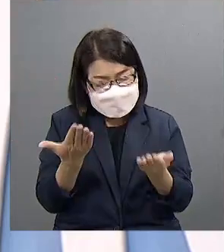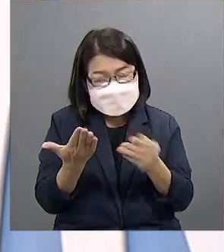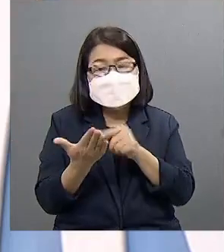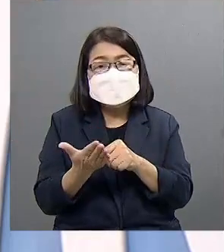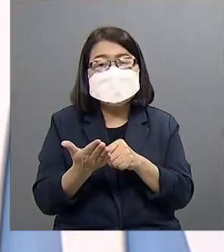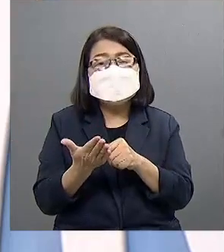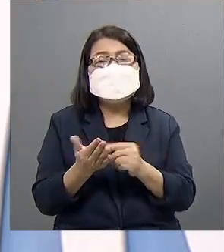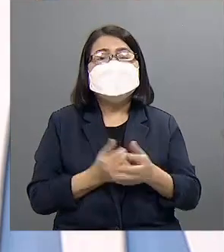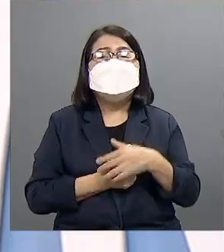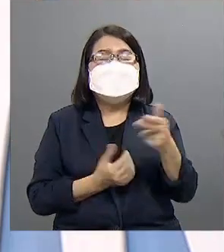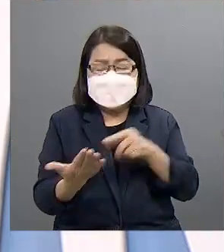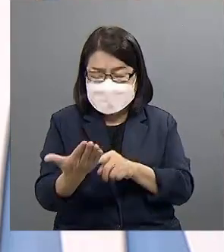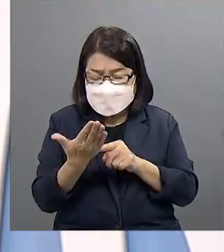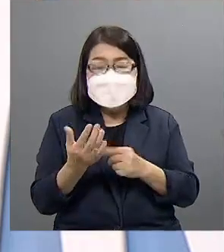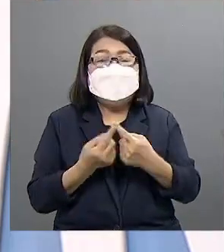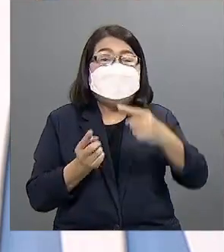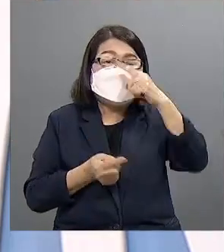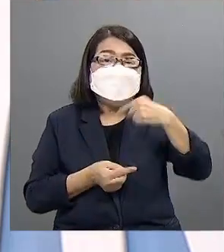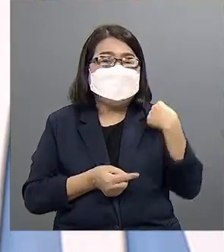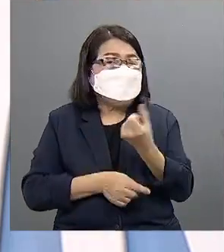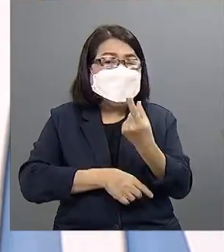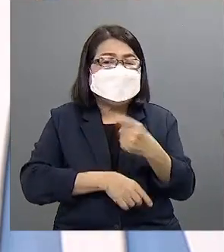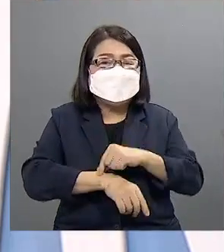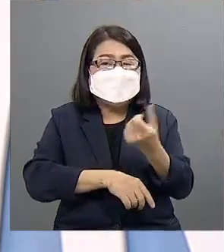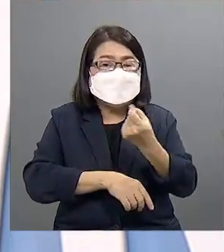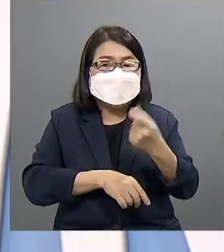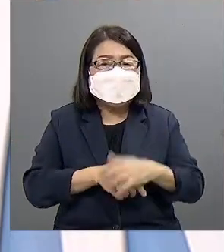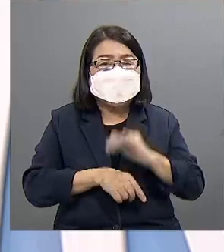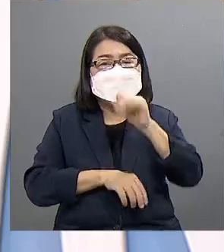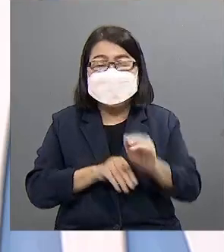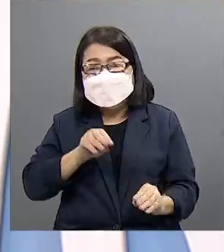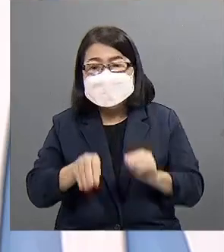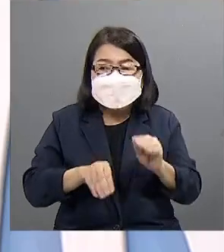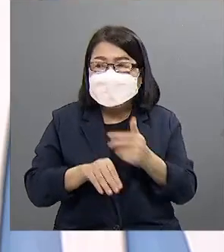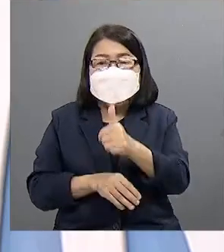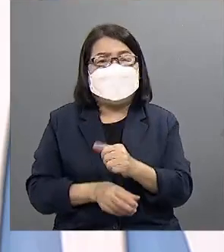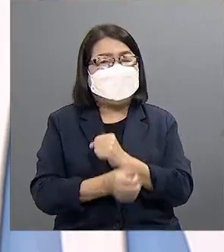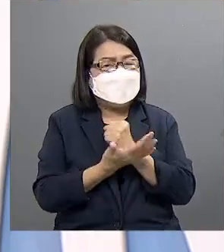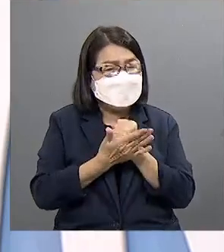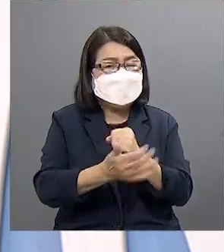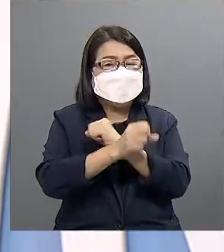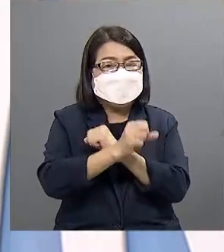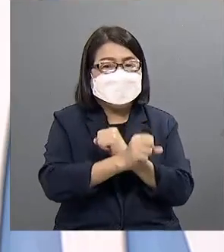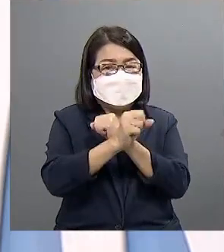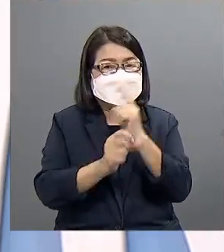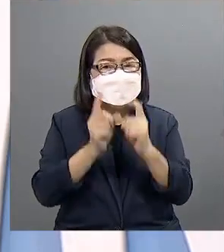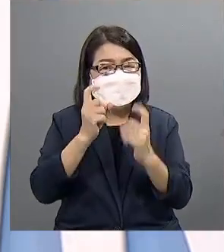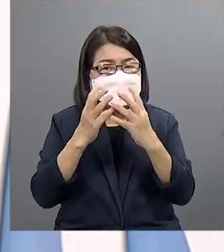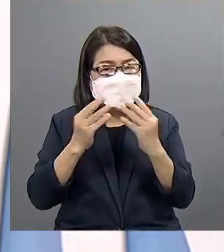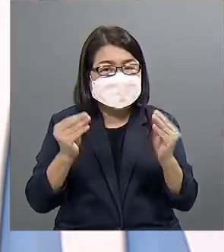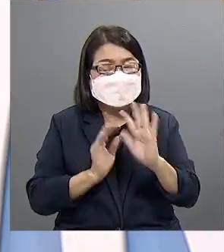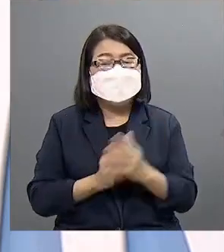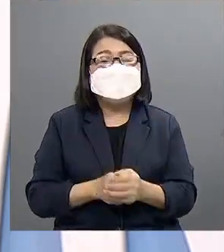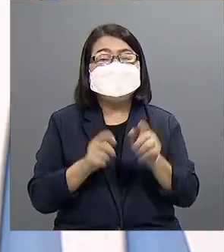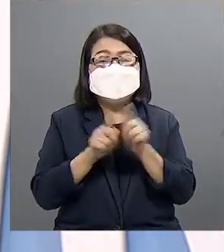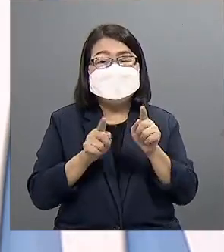แต่ประเทศไทยเรายังคงมีช้างให้เห็นอยู่นะคะเพราะฉะนั้นมาร่วมกันดูแลช้างไทยของเราค่ะเหมือนดังคำกล่าวที่ว่า animal cannot